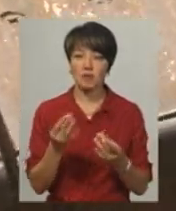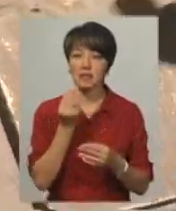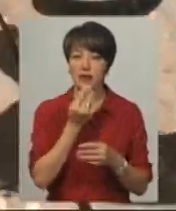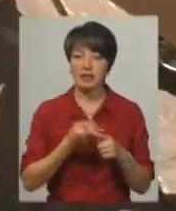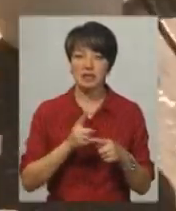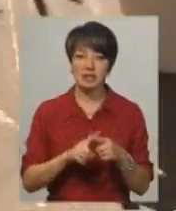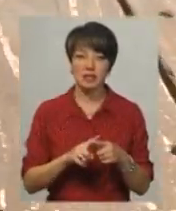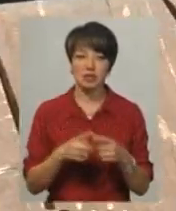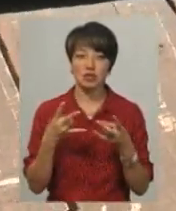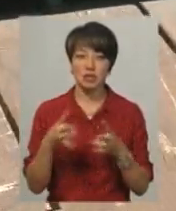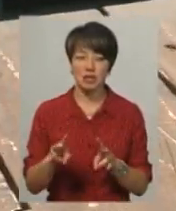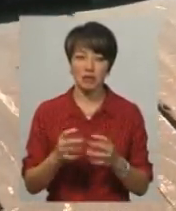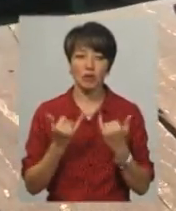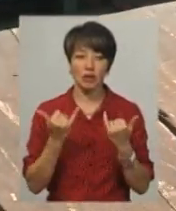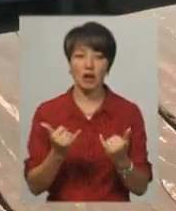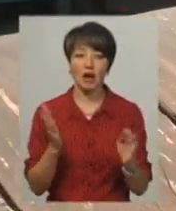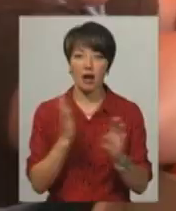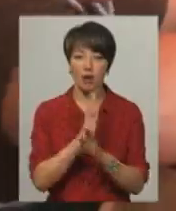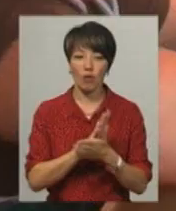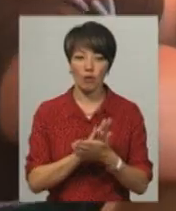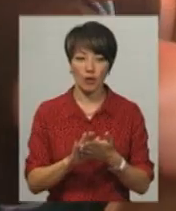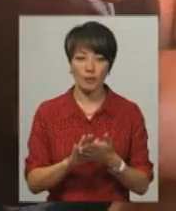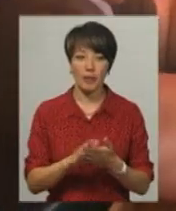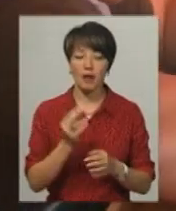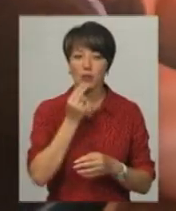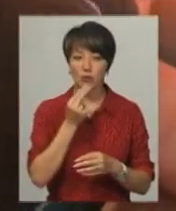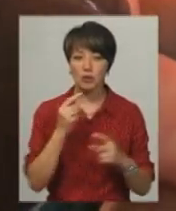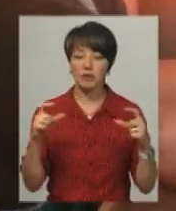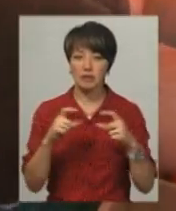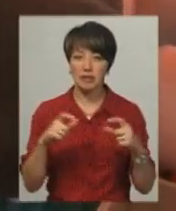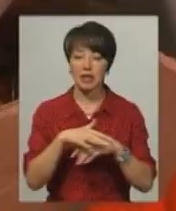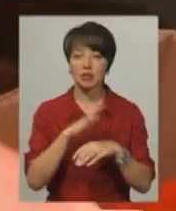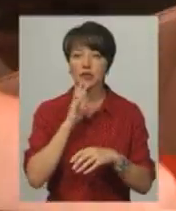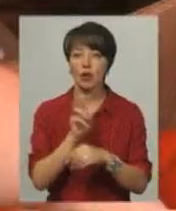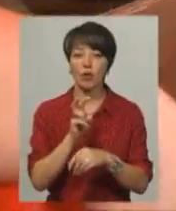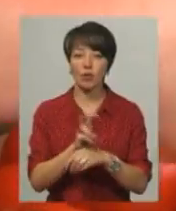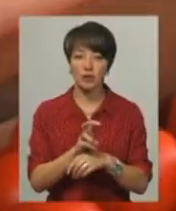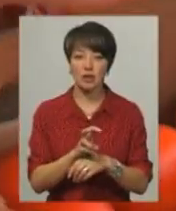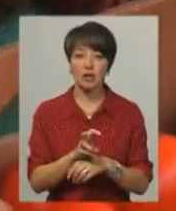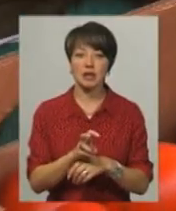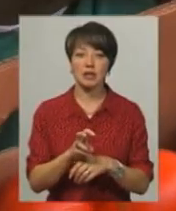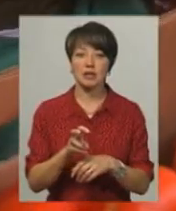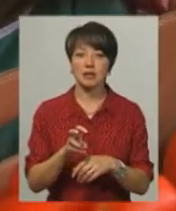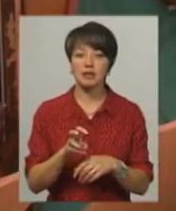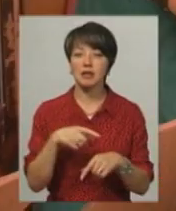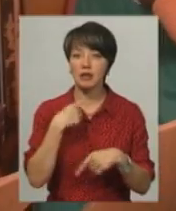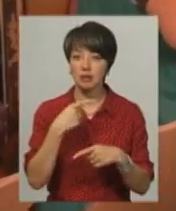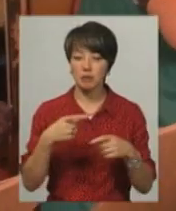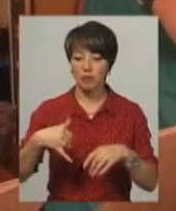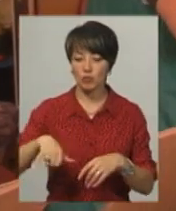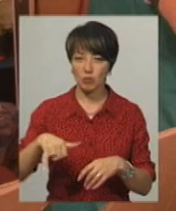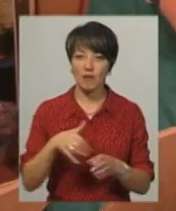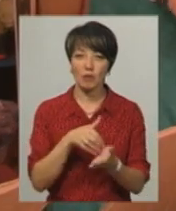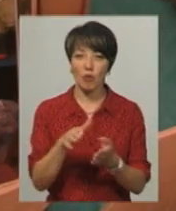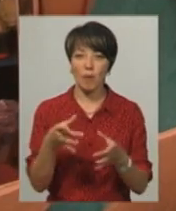що це надзвичайно шкідливо для екології. По продукти в крамниці і на ринок жінка ходить за которбами. Продавчиня Оксана каже, про повну